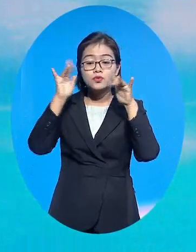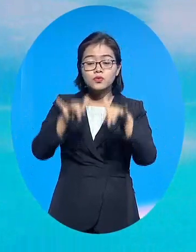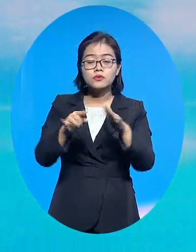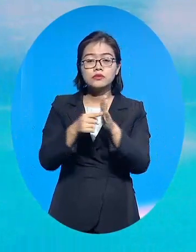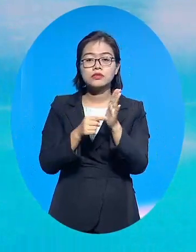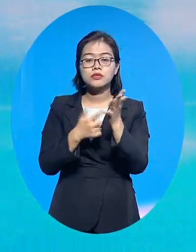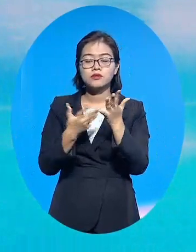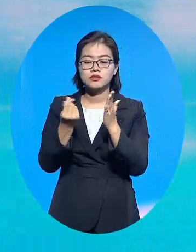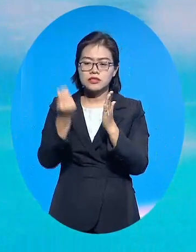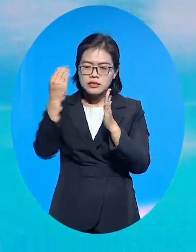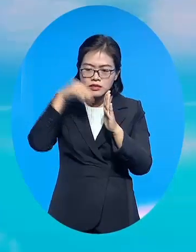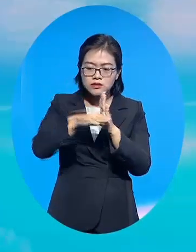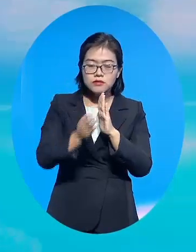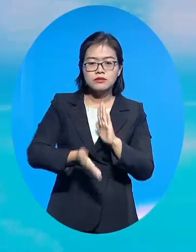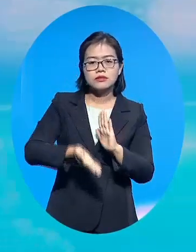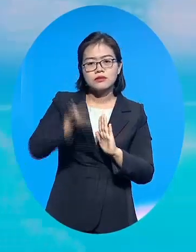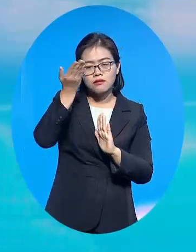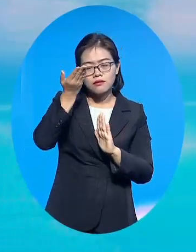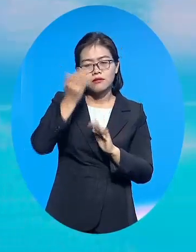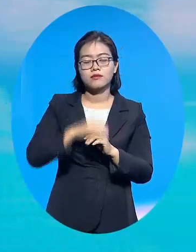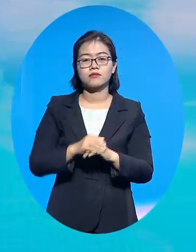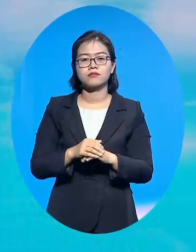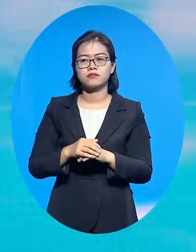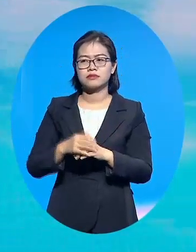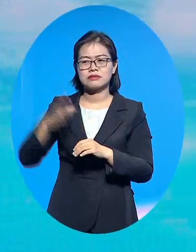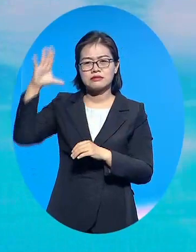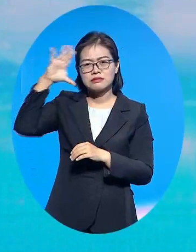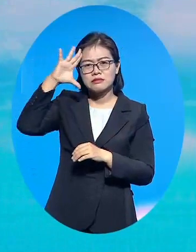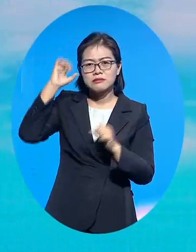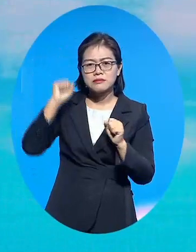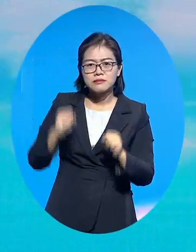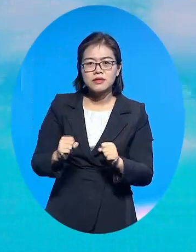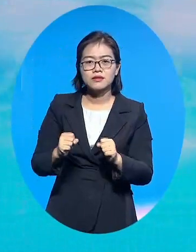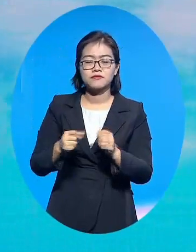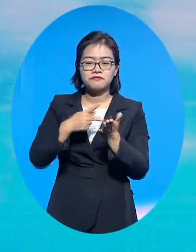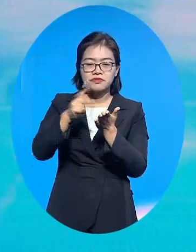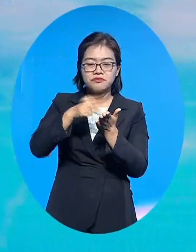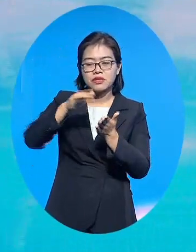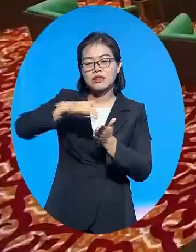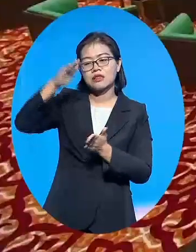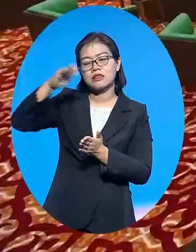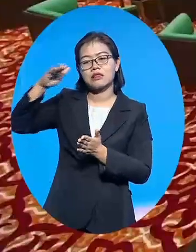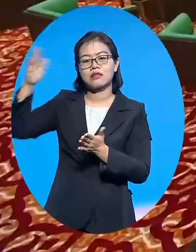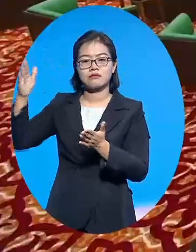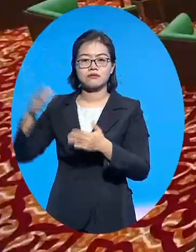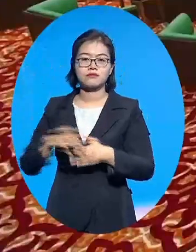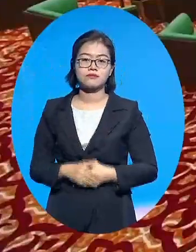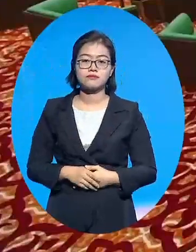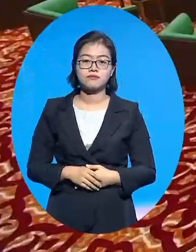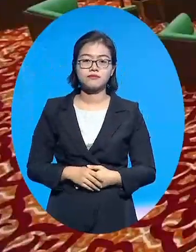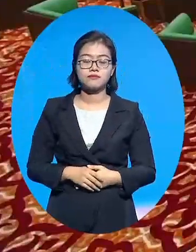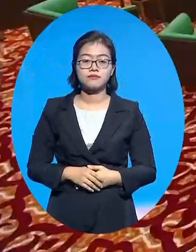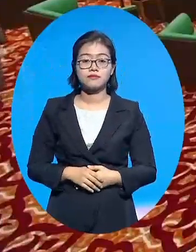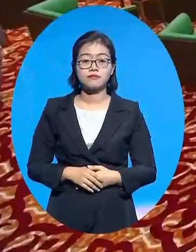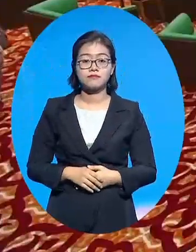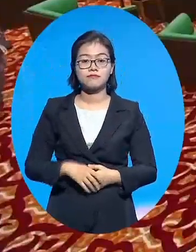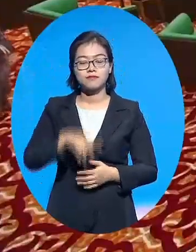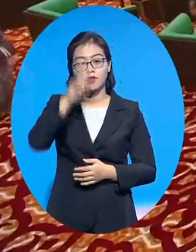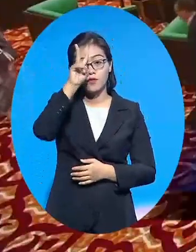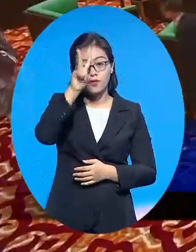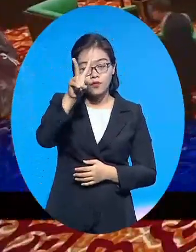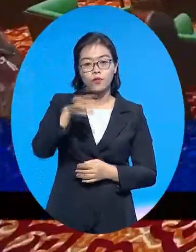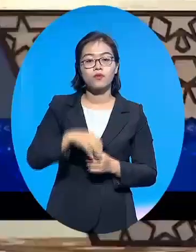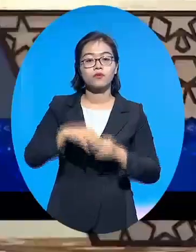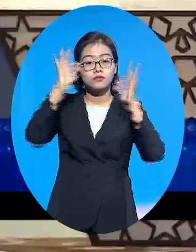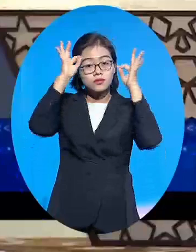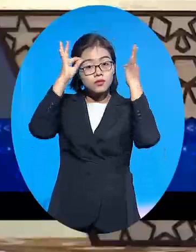thực và năng lượng hạn hán hoành hành cùng chi phí sinh hoạt tăng vọt trên khắp khu vực các vị vua tổng thống và Thủ